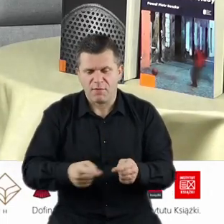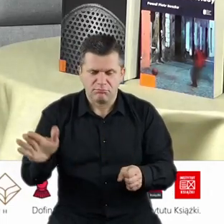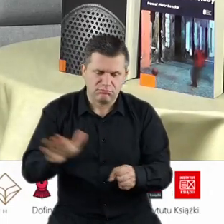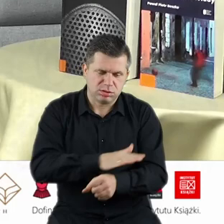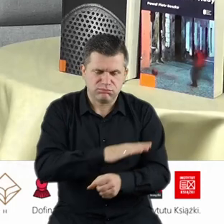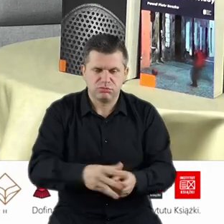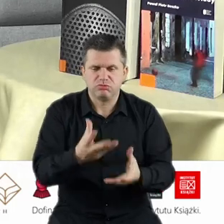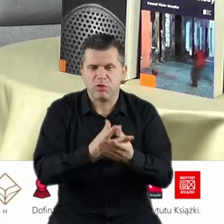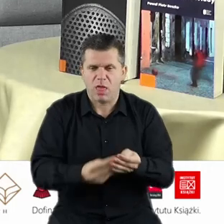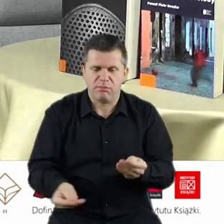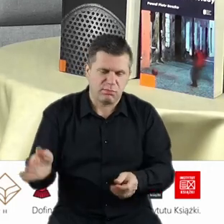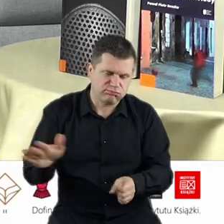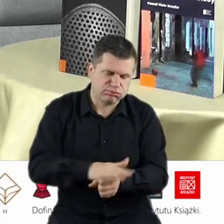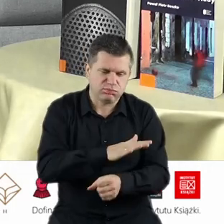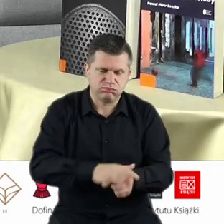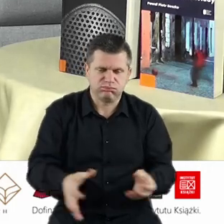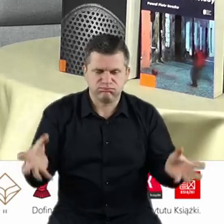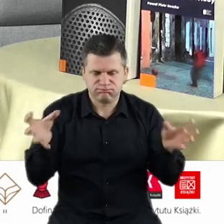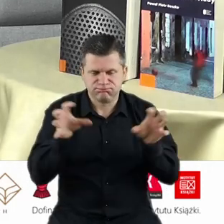zakopano te szczątki kości